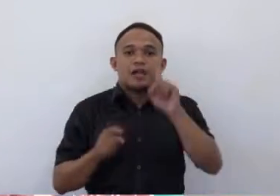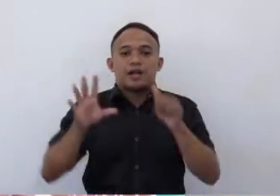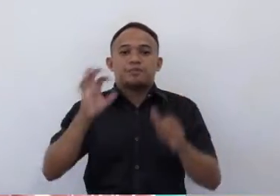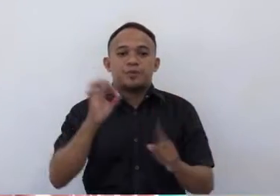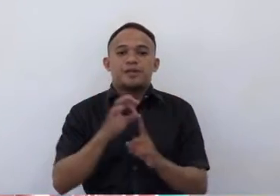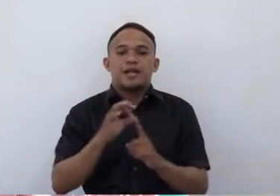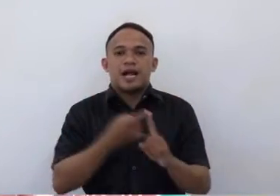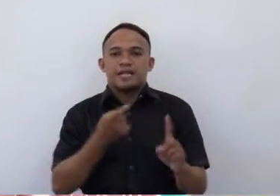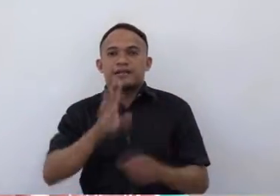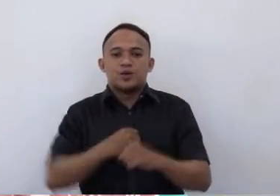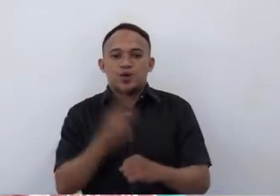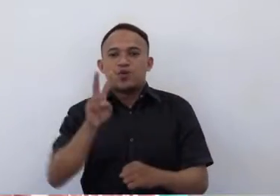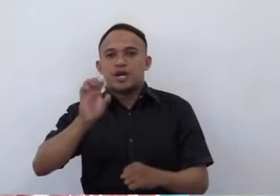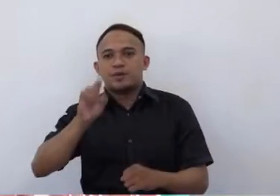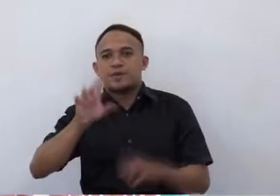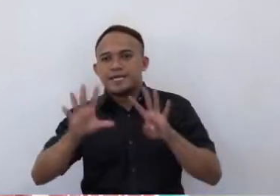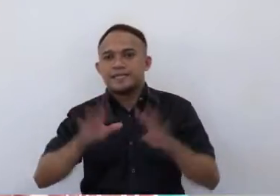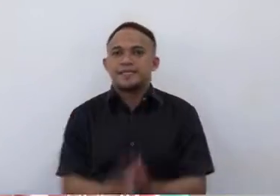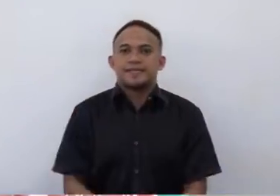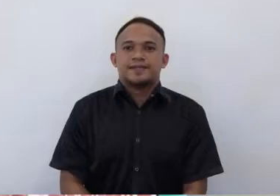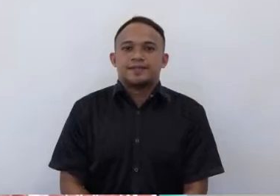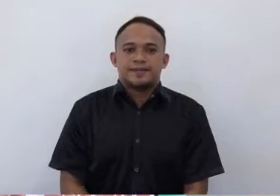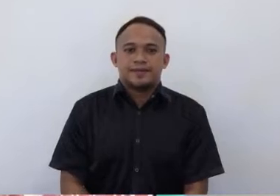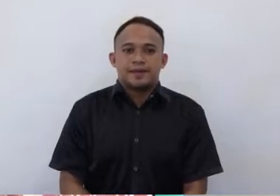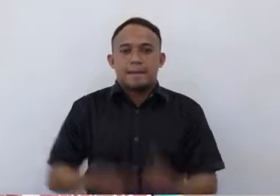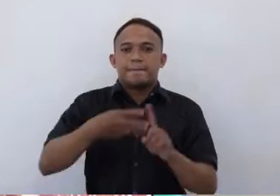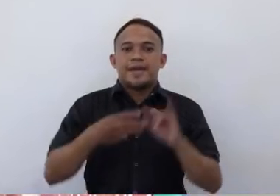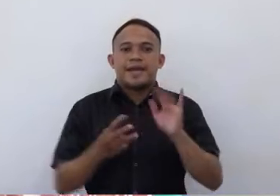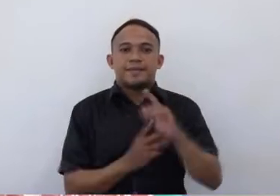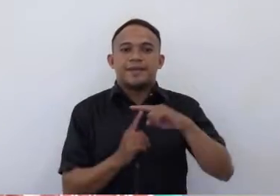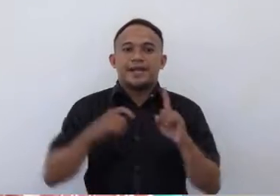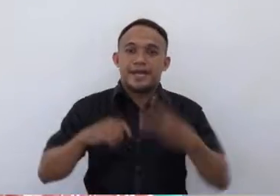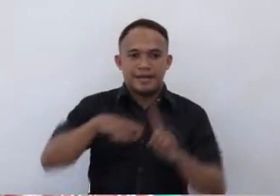sebagai ketua-ketua kelompok untuk nantinya